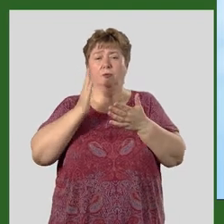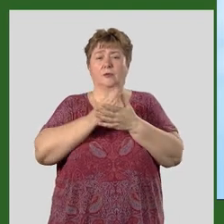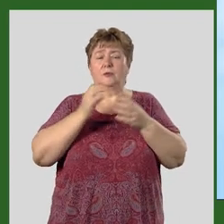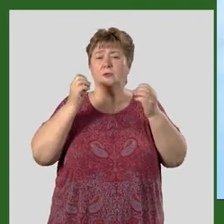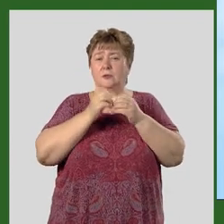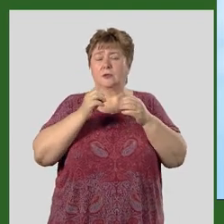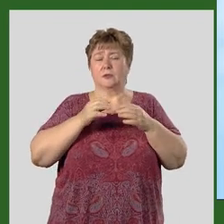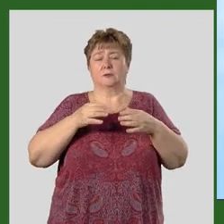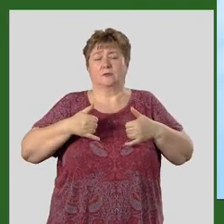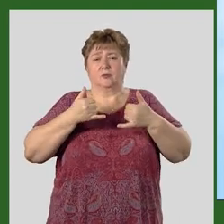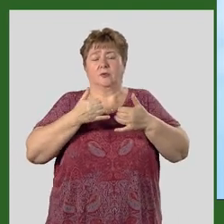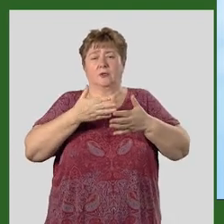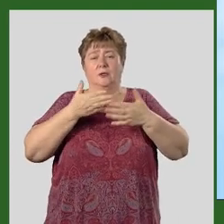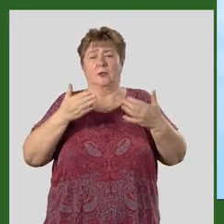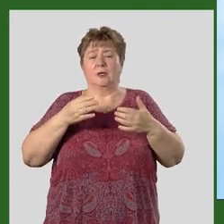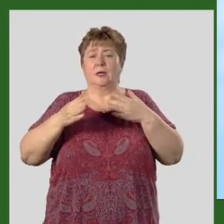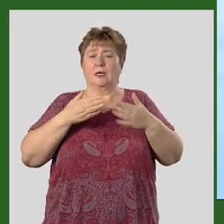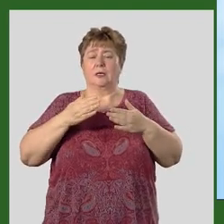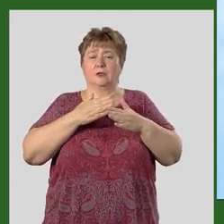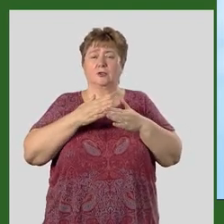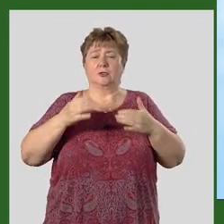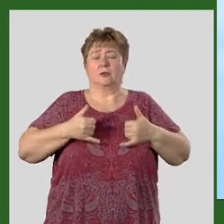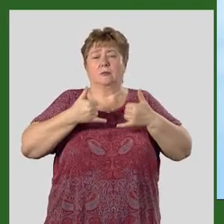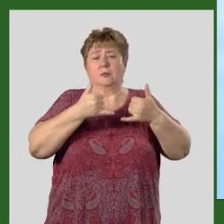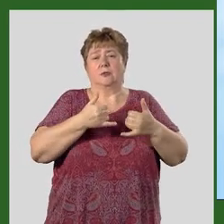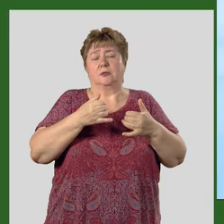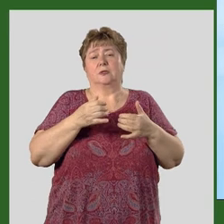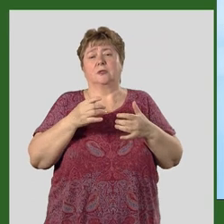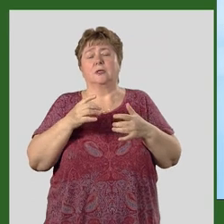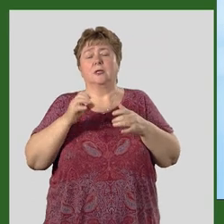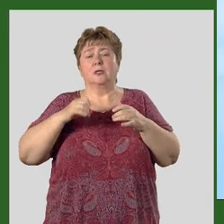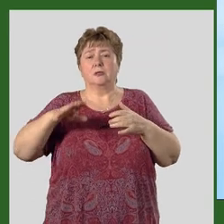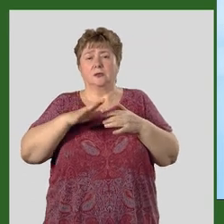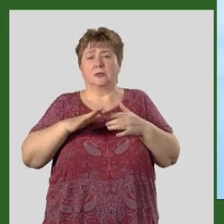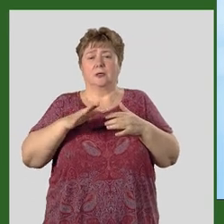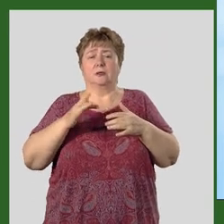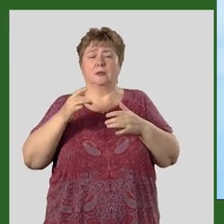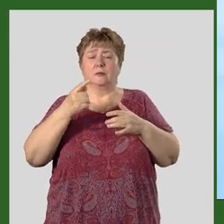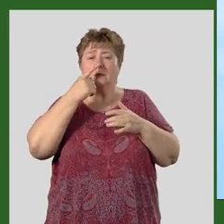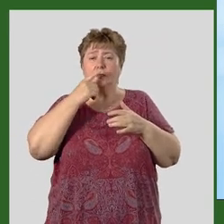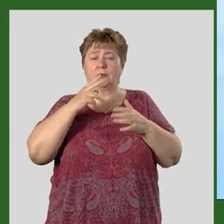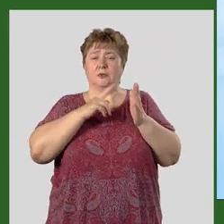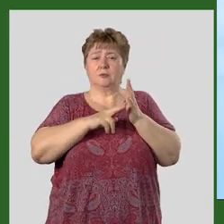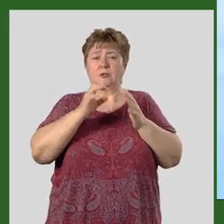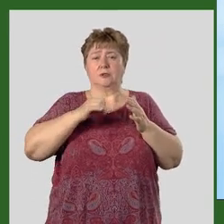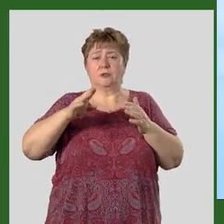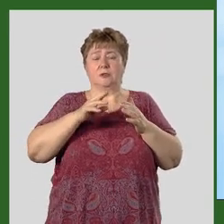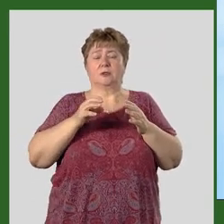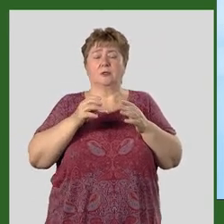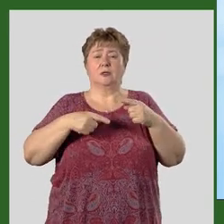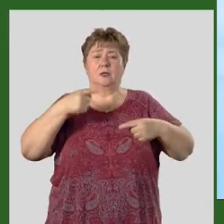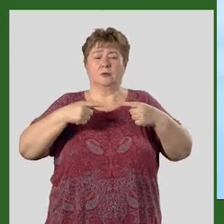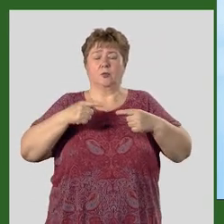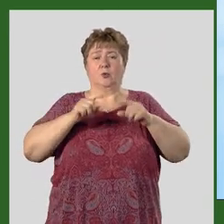несколько десятков непризнанных или частично признанных стран, а также около 70 стран со